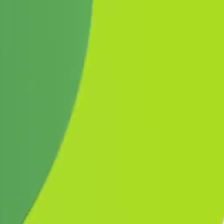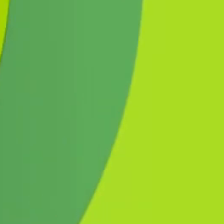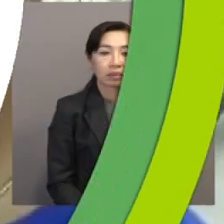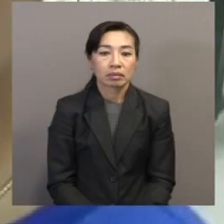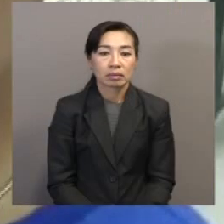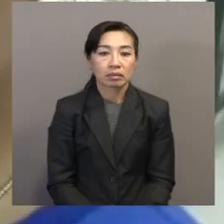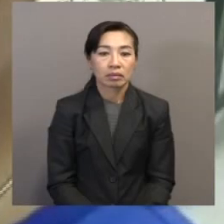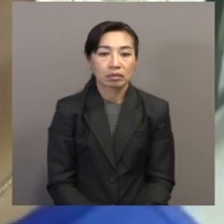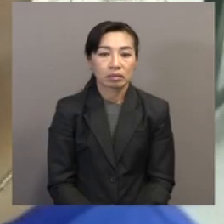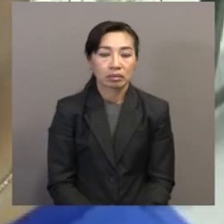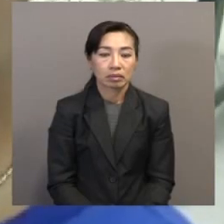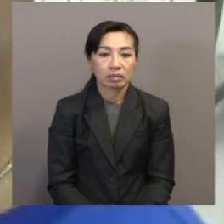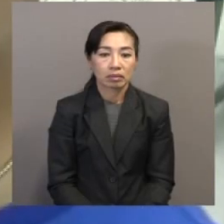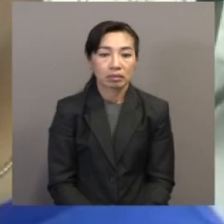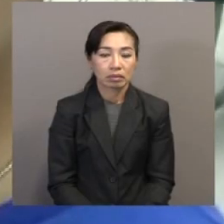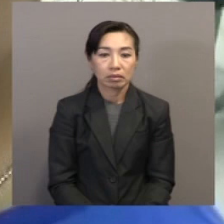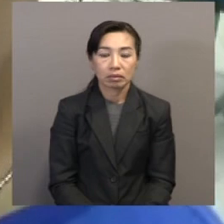คือทางใครที่ราดน้ำมันมา